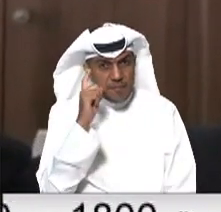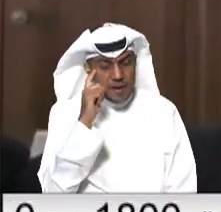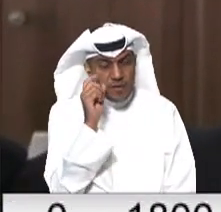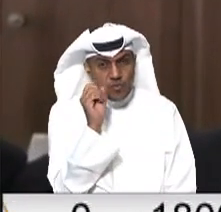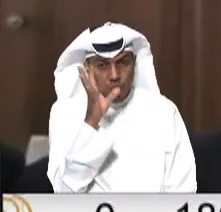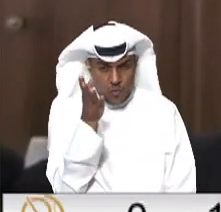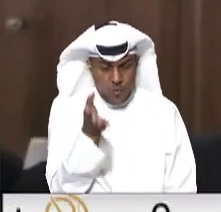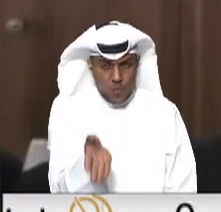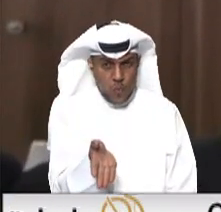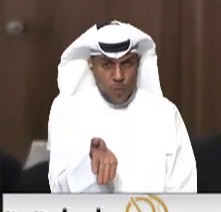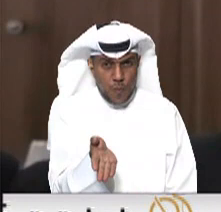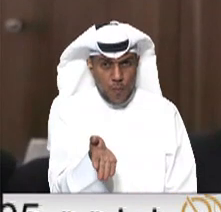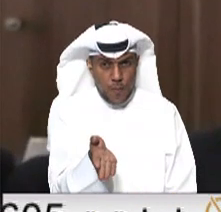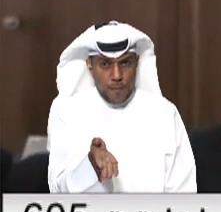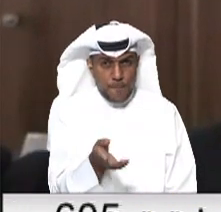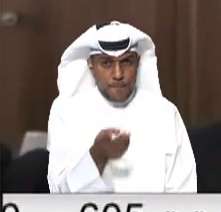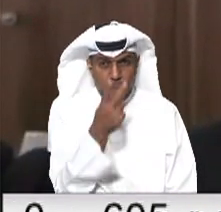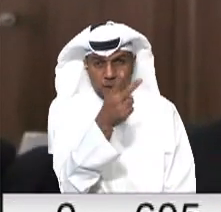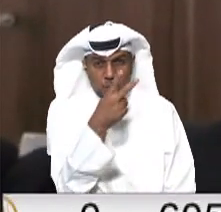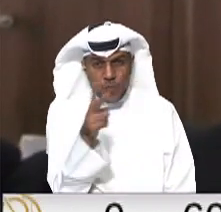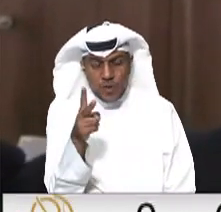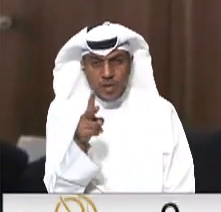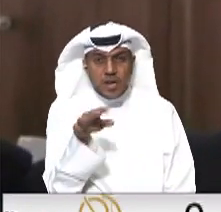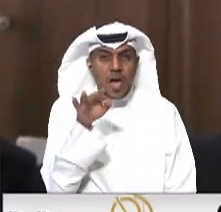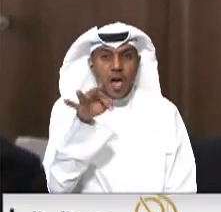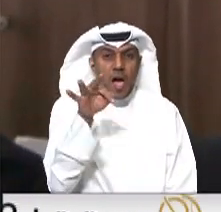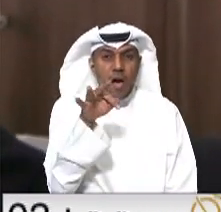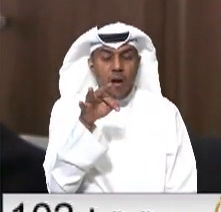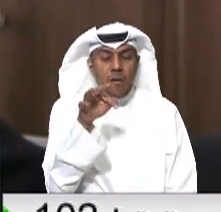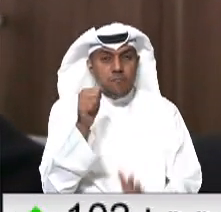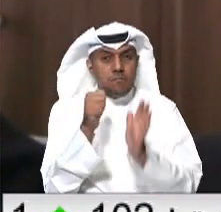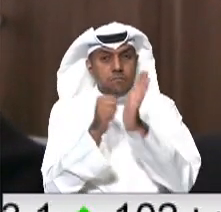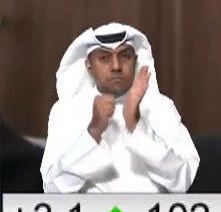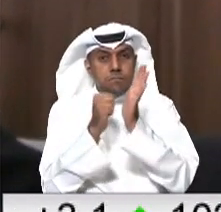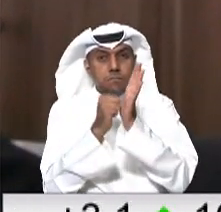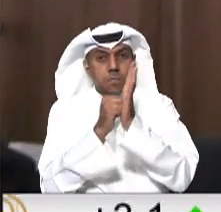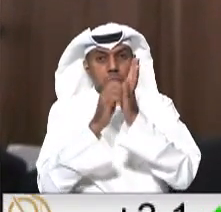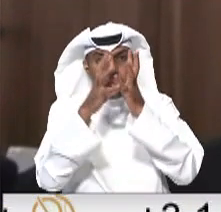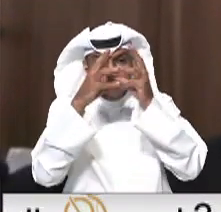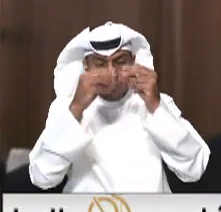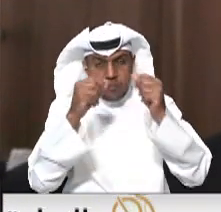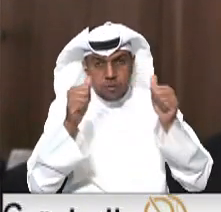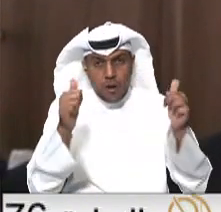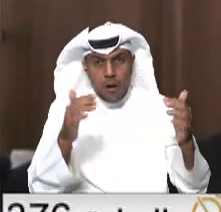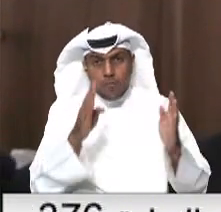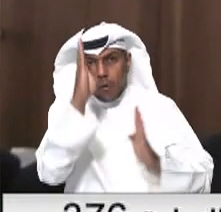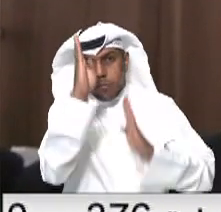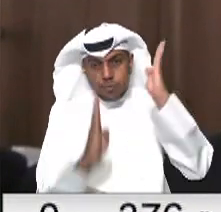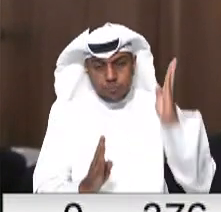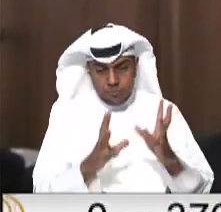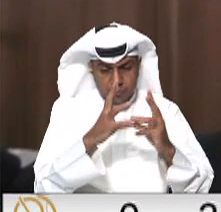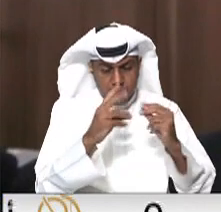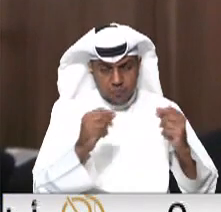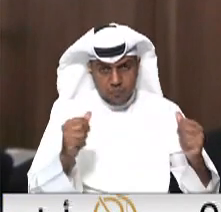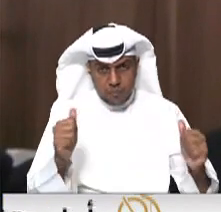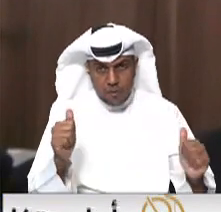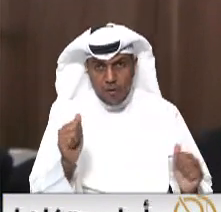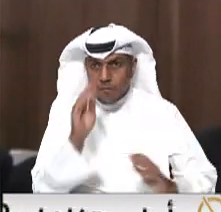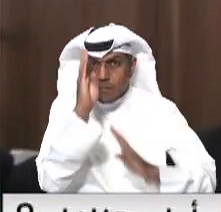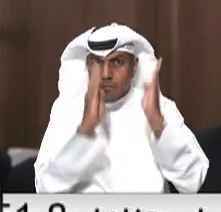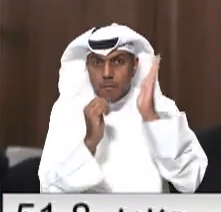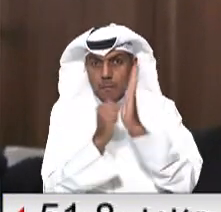اليوم 22 ألف مبنى سكني تم تدميره بالكامل. هذا